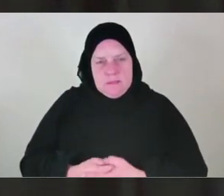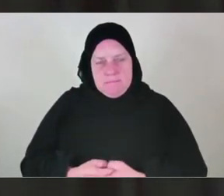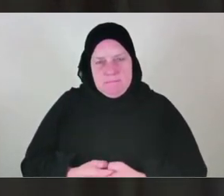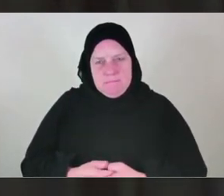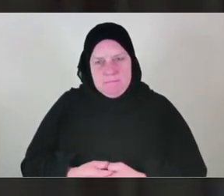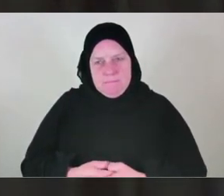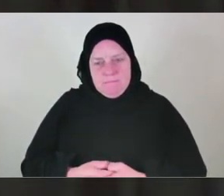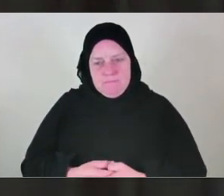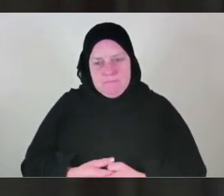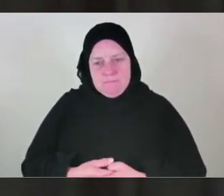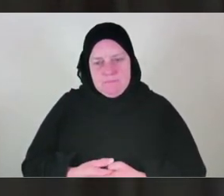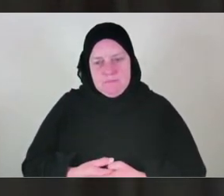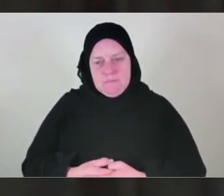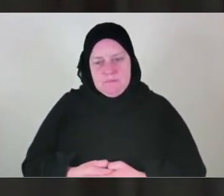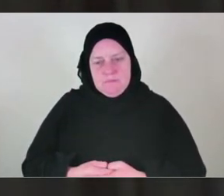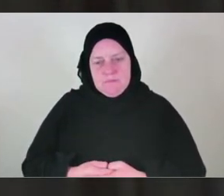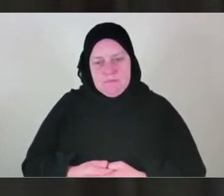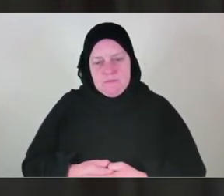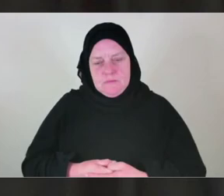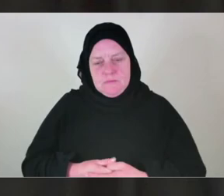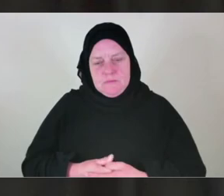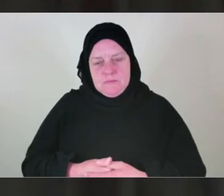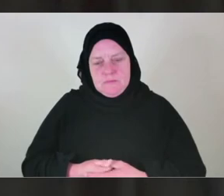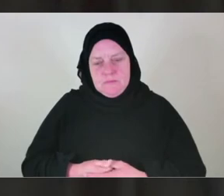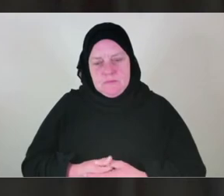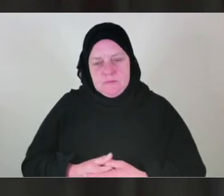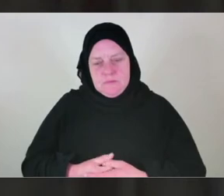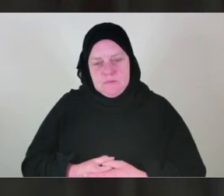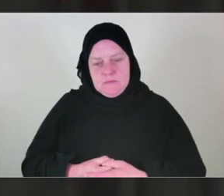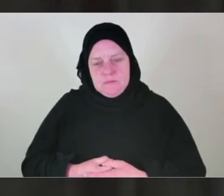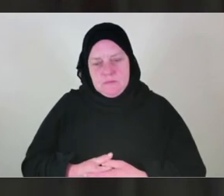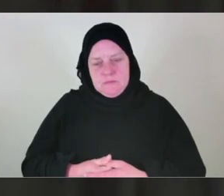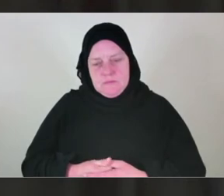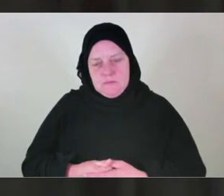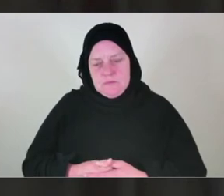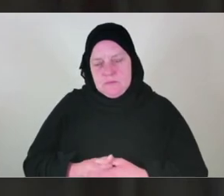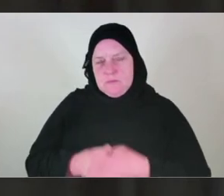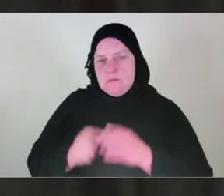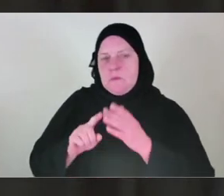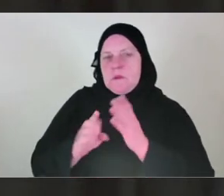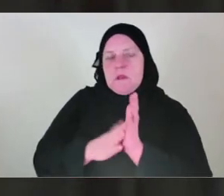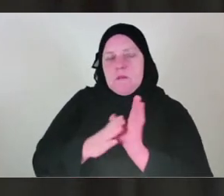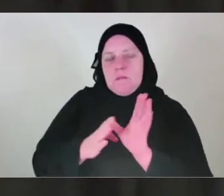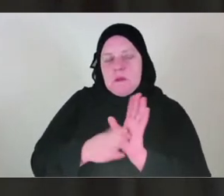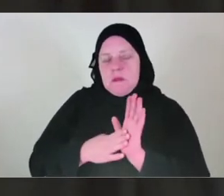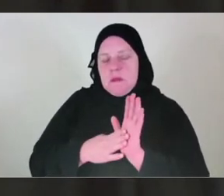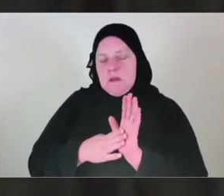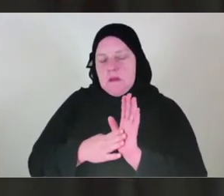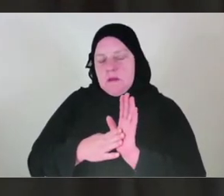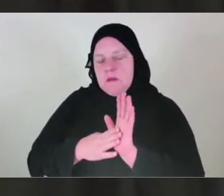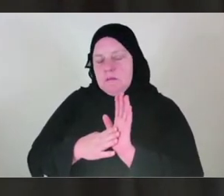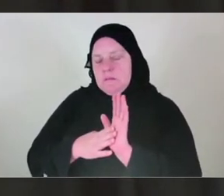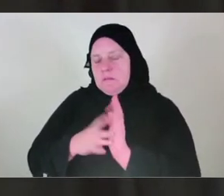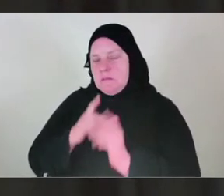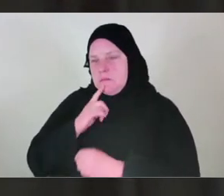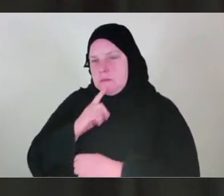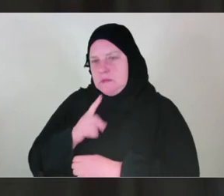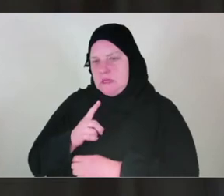So the Imam says, وَهَذَا أَيْضًا يَجِبْ أَنْ يُنْظَرْ فِيهِ.